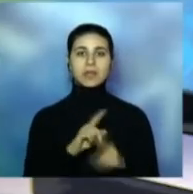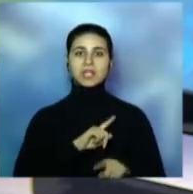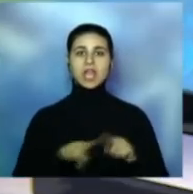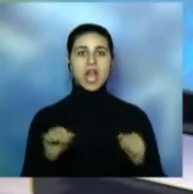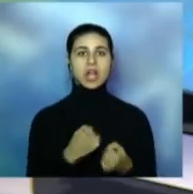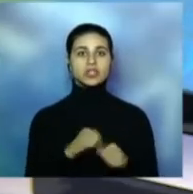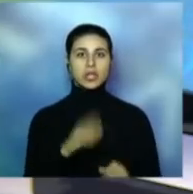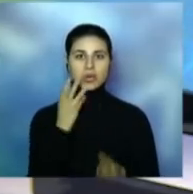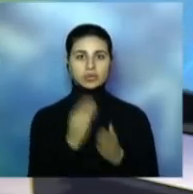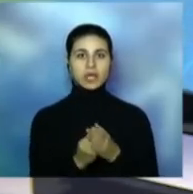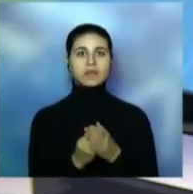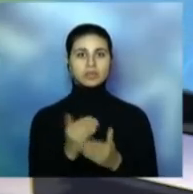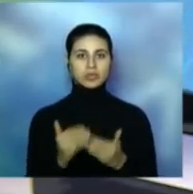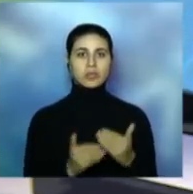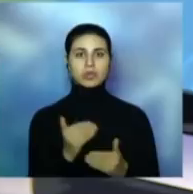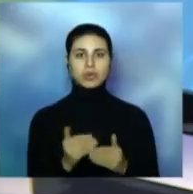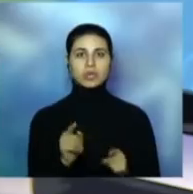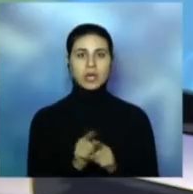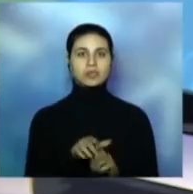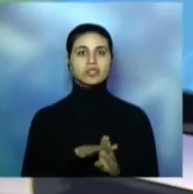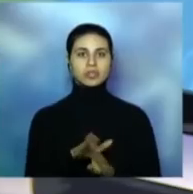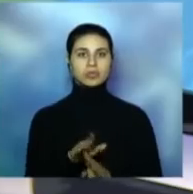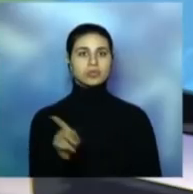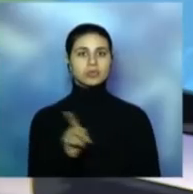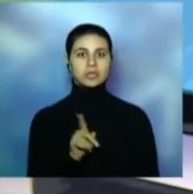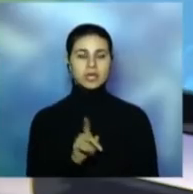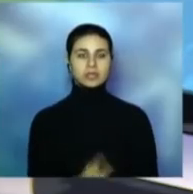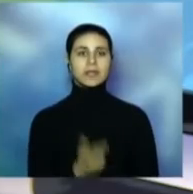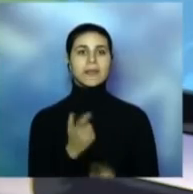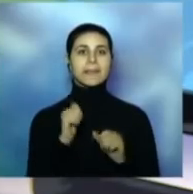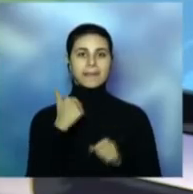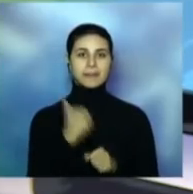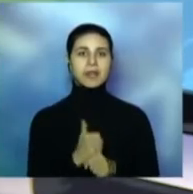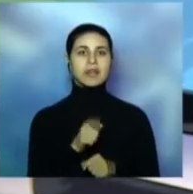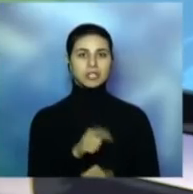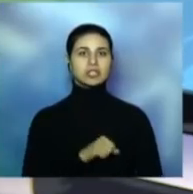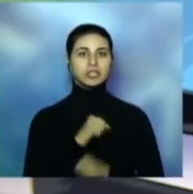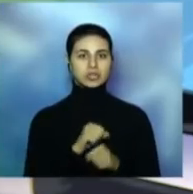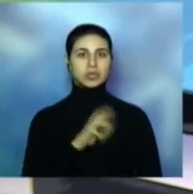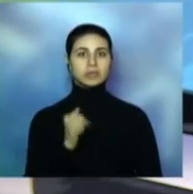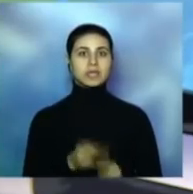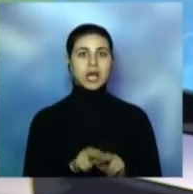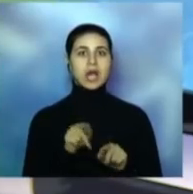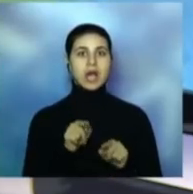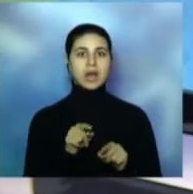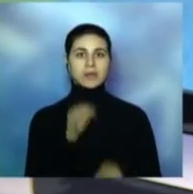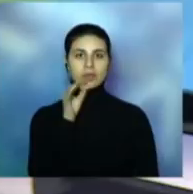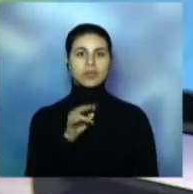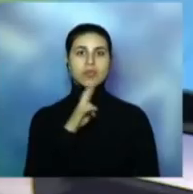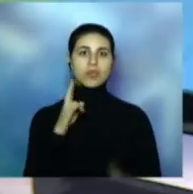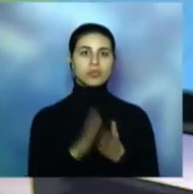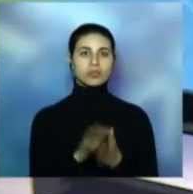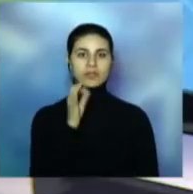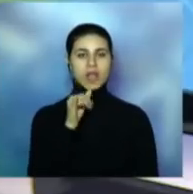დააჩქაროს ეს თავისი მოტორიკა, ასე ვთქვათ, და შეასრულოს რაღაც, თავარია ის ცდილობს და ამ ნაკლზე მითითება მუდმივად